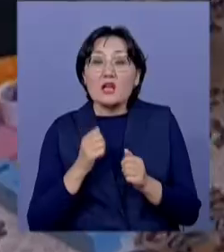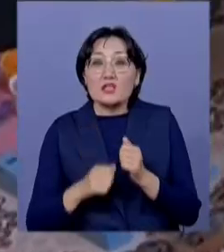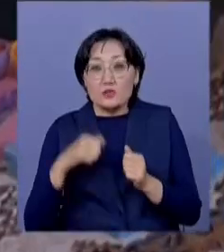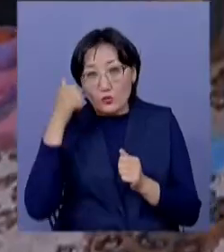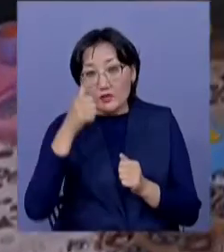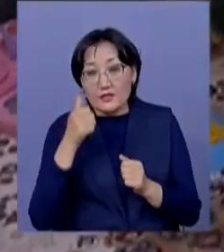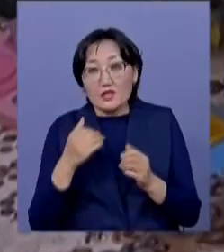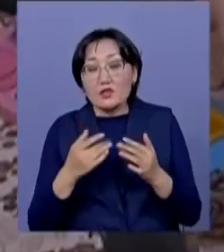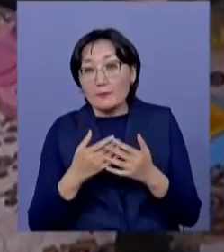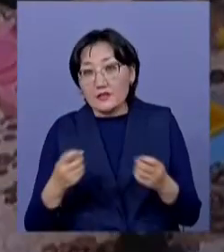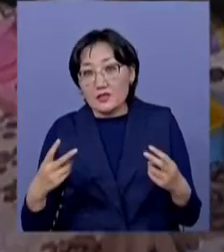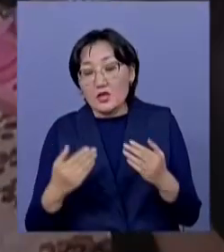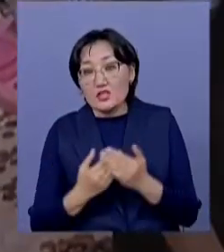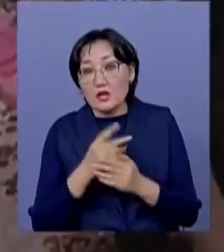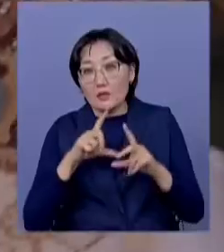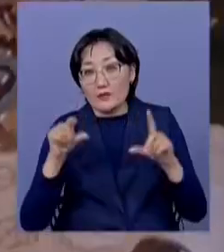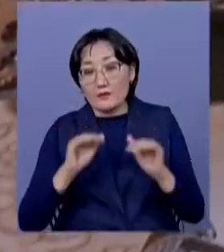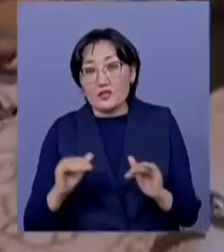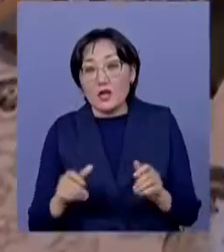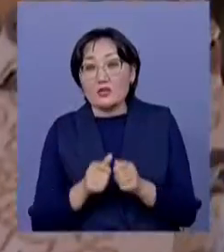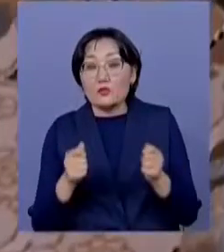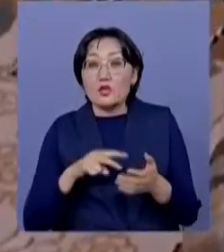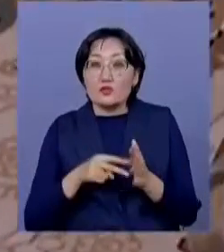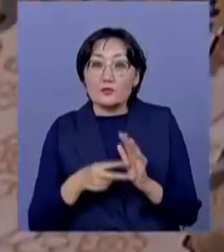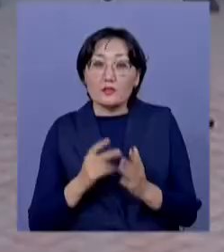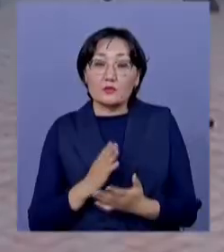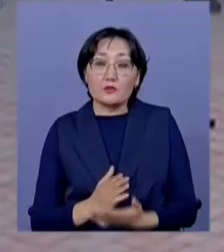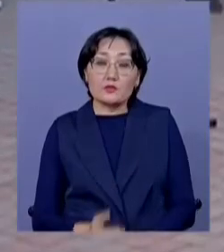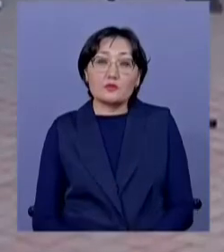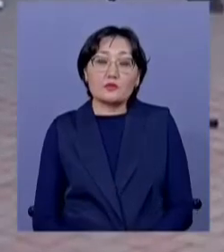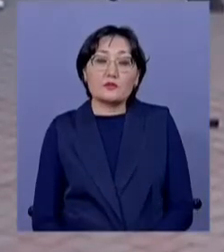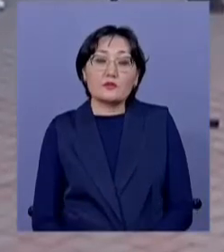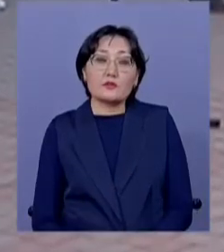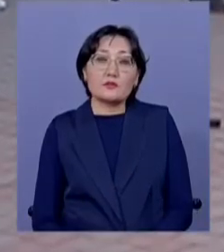бірнеше жаңа балабақша ашу жоспарланып отыр. Арнат Дүйсен, Нұржан Орызбеков, Алматы телеарнасы.